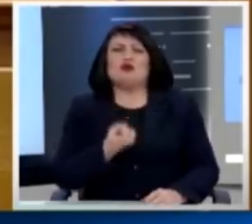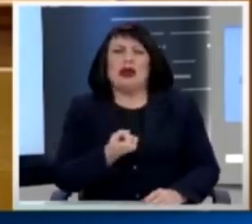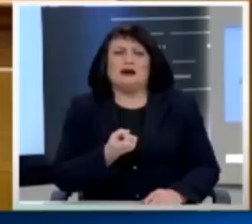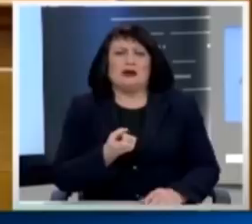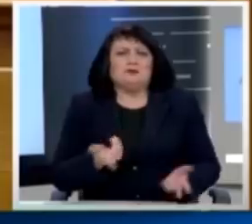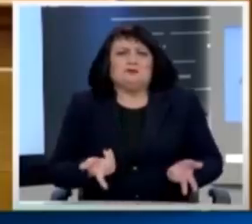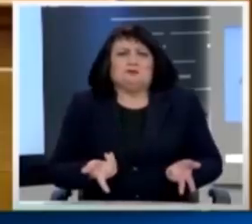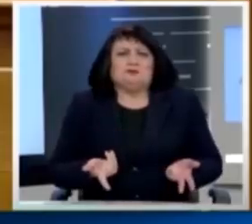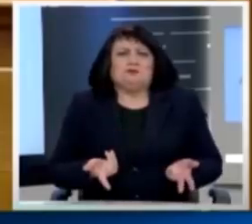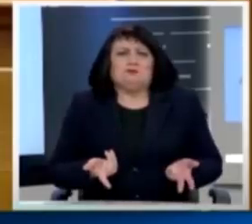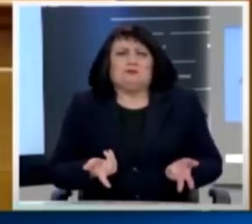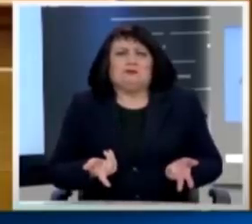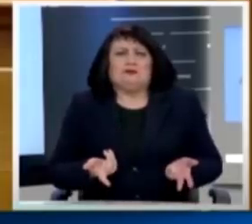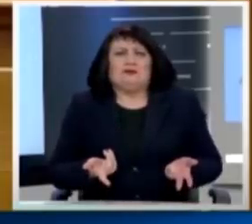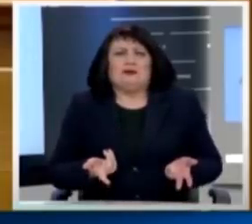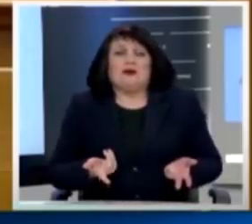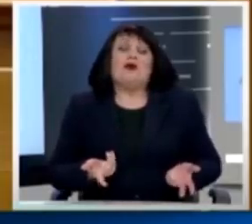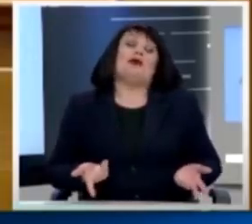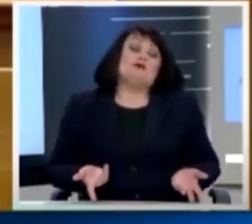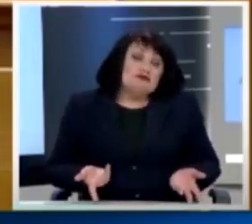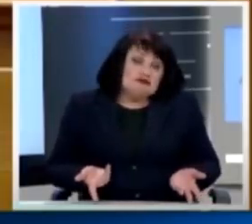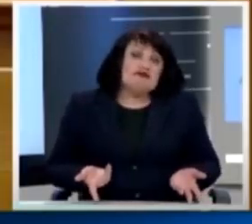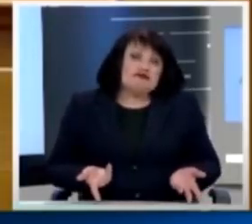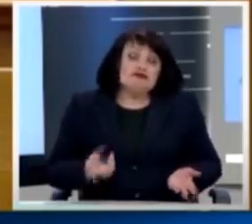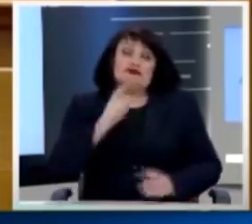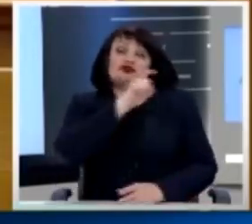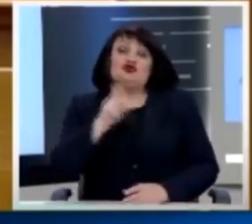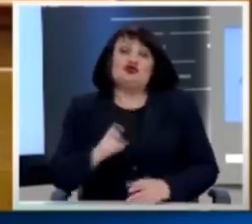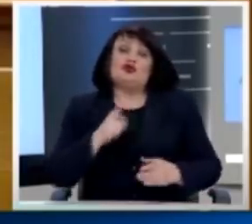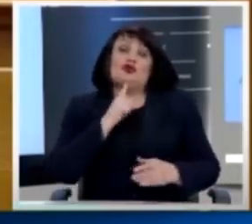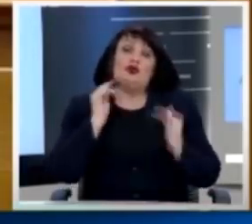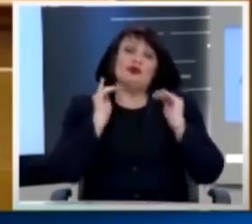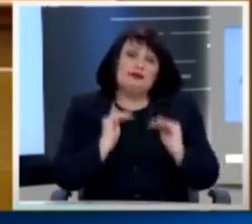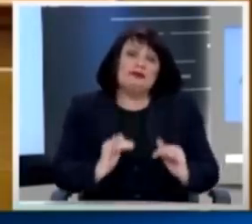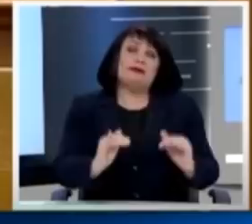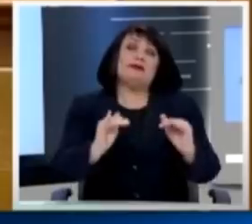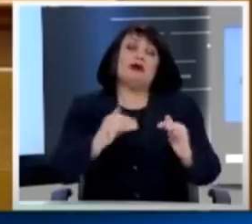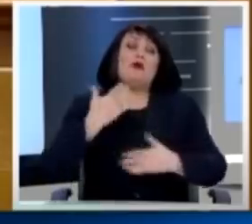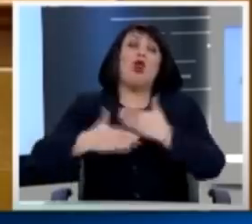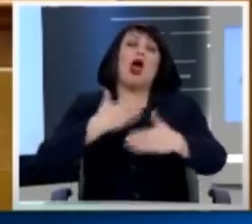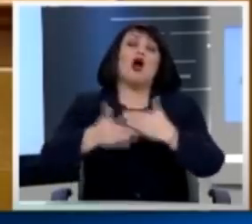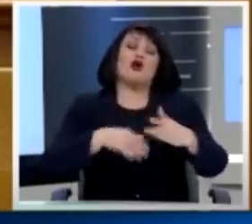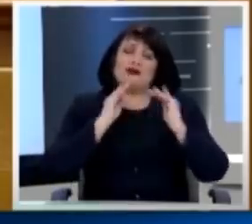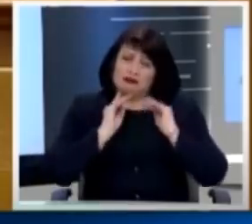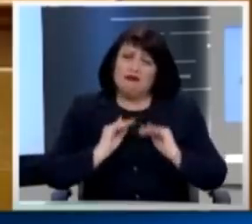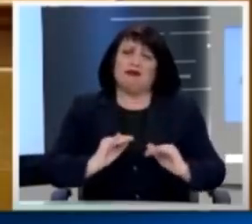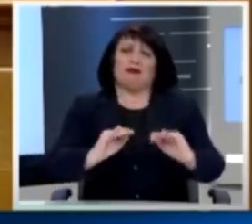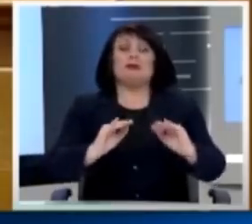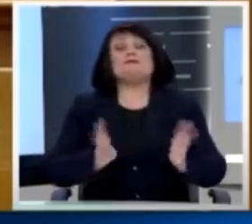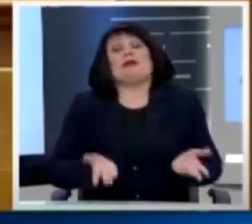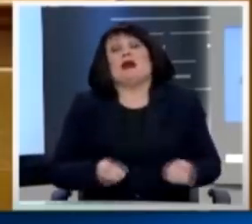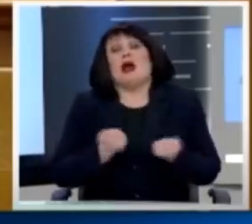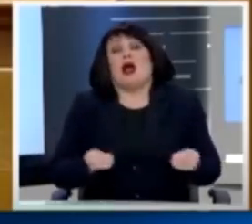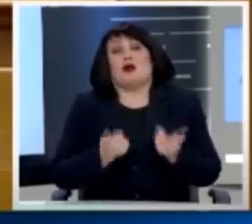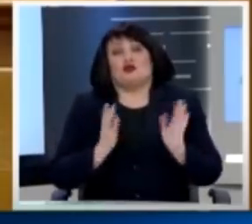Του λέτε ότι είναι μοιραίο να ζήσει όπως ζει σήμερα για πάρα πολλά χρόνια ακόμα. Ότι